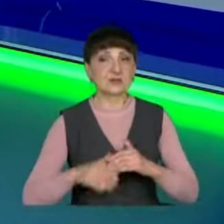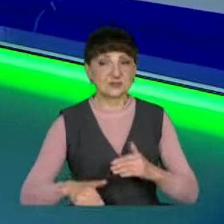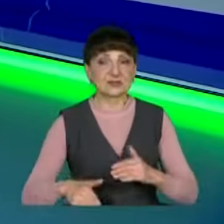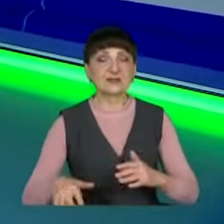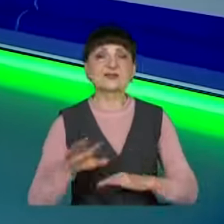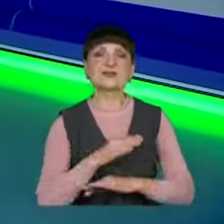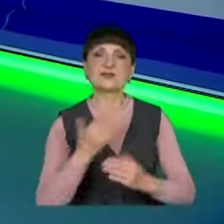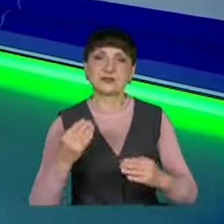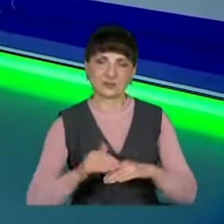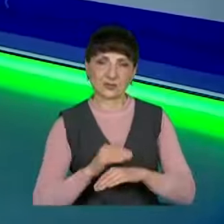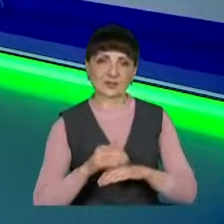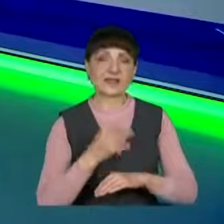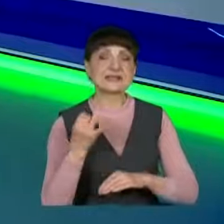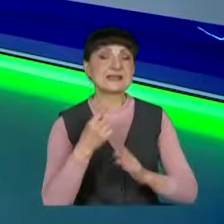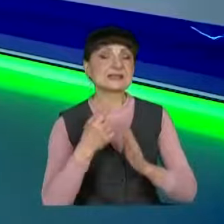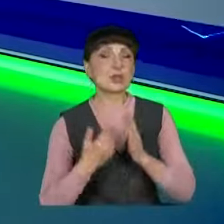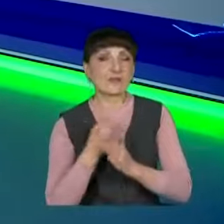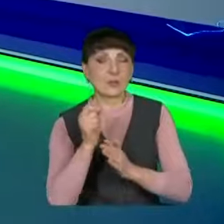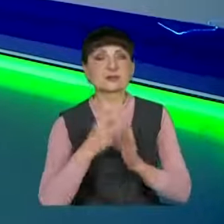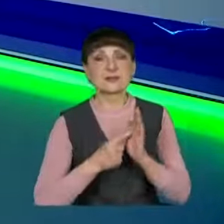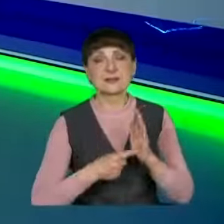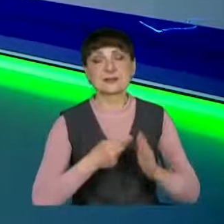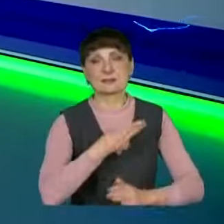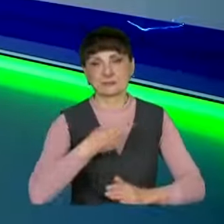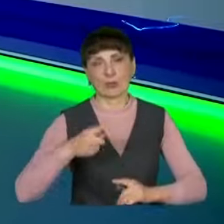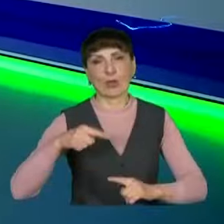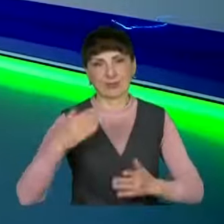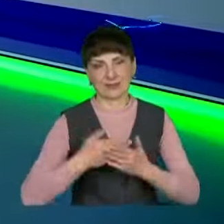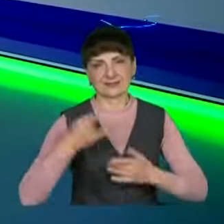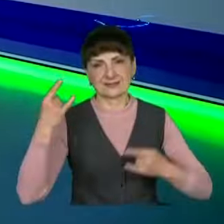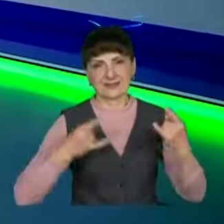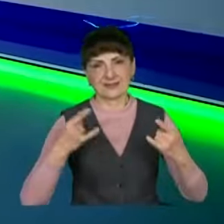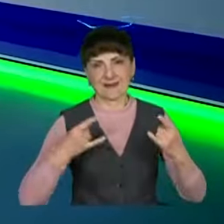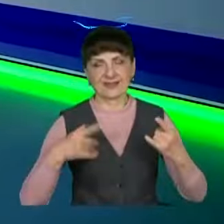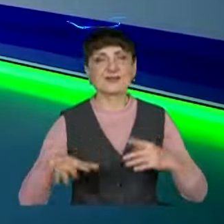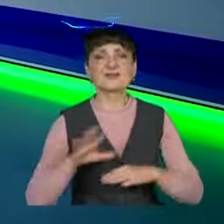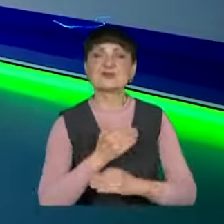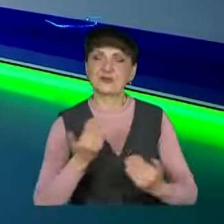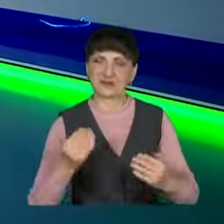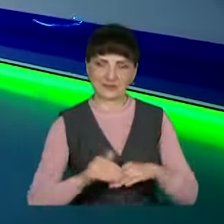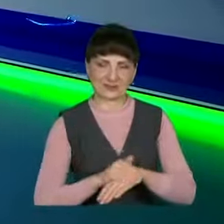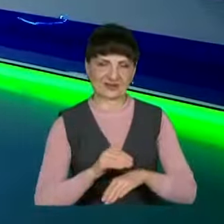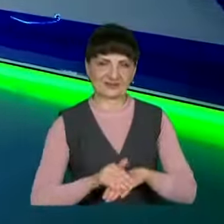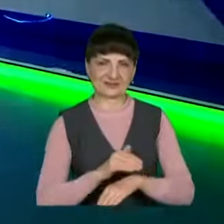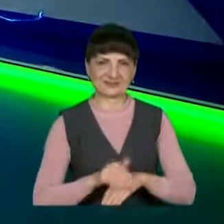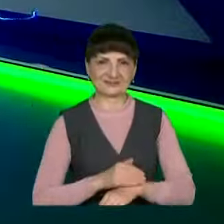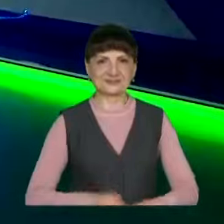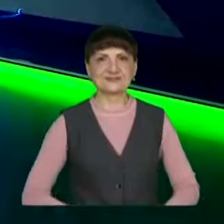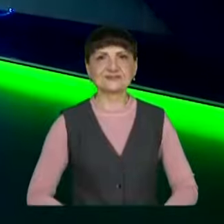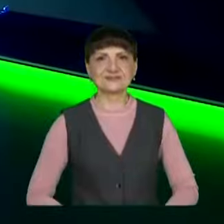завершен. Я напомню, интересными новостями можете делиться по номерам, указанным на экране. Всего доброго. До встречи в эфире.